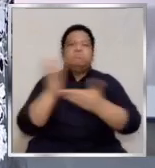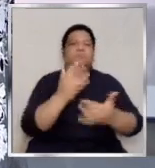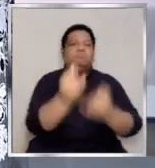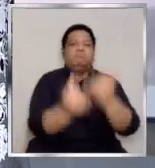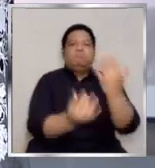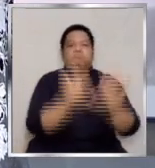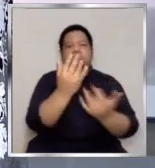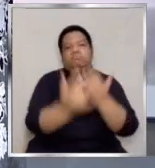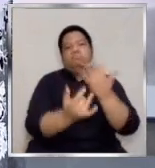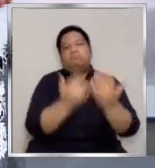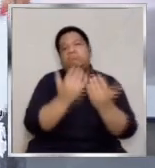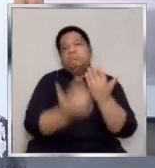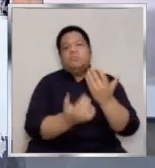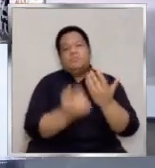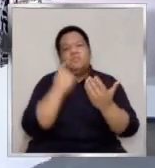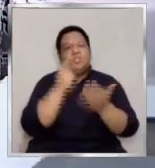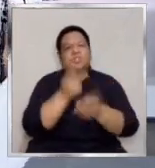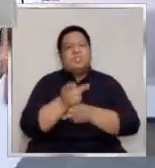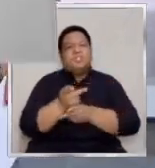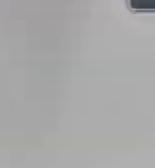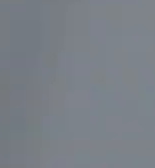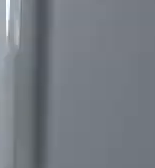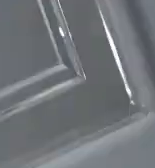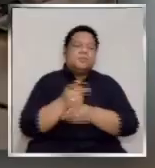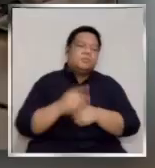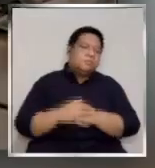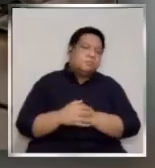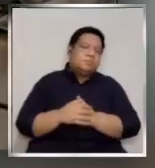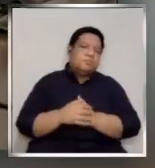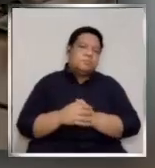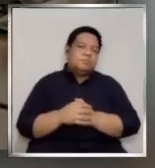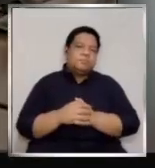bilang pag-iingat. Nagbabalik si JP Soriano.